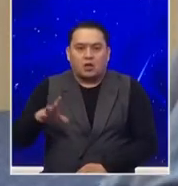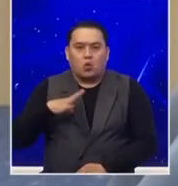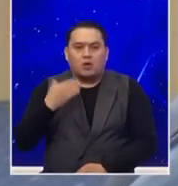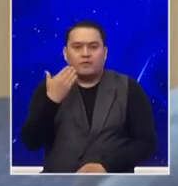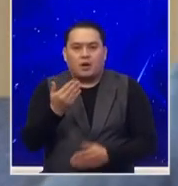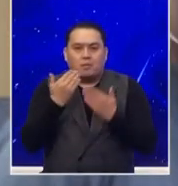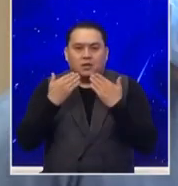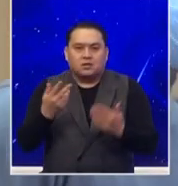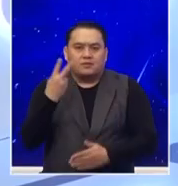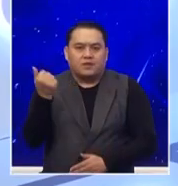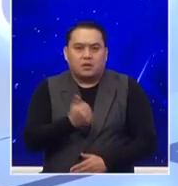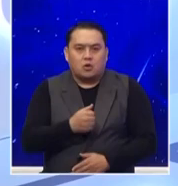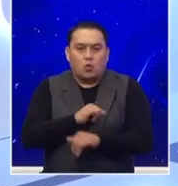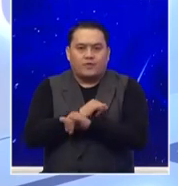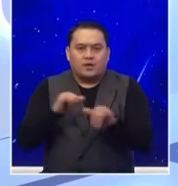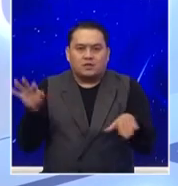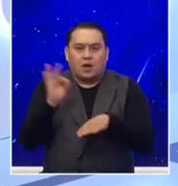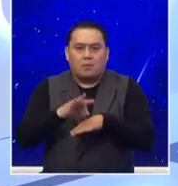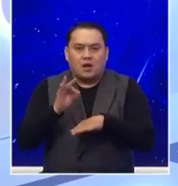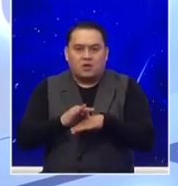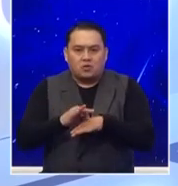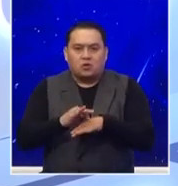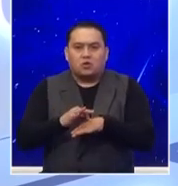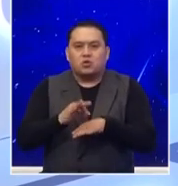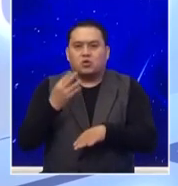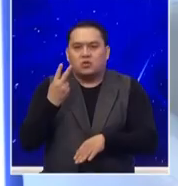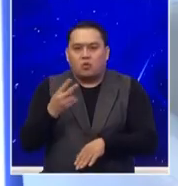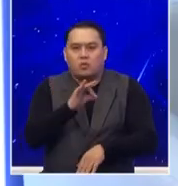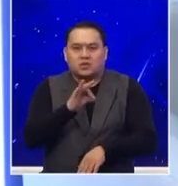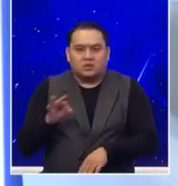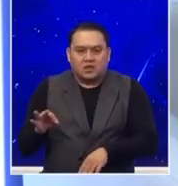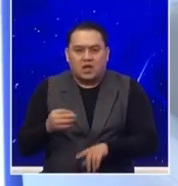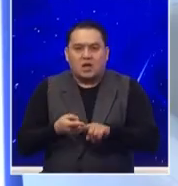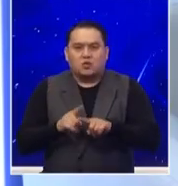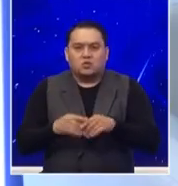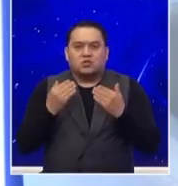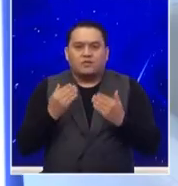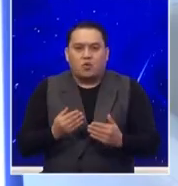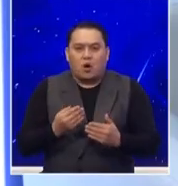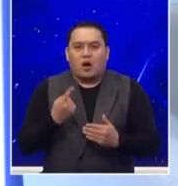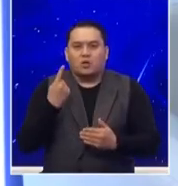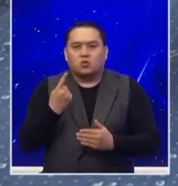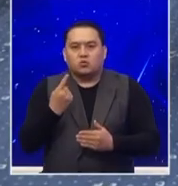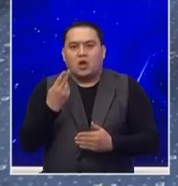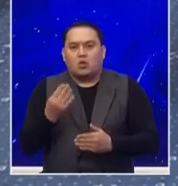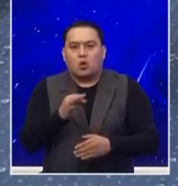За последние две недели темп прироста болезни увеличился на 0,2% и сегодня составляет